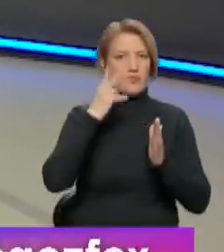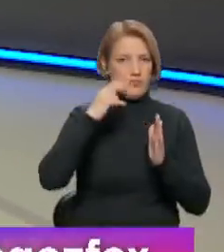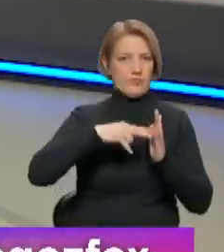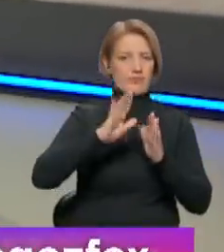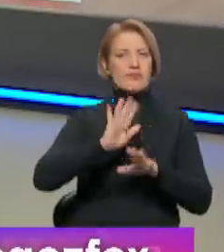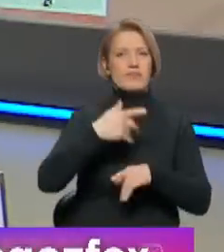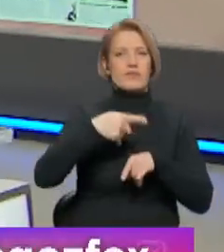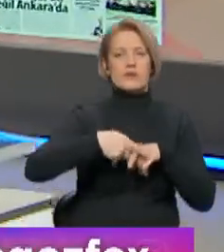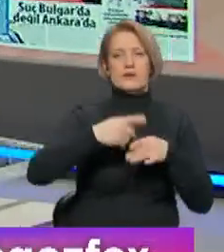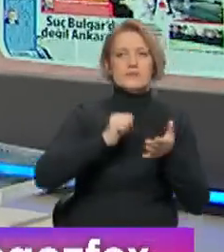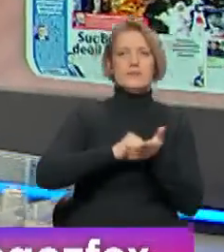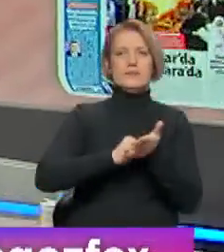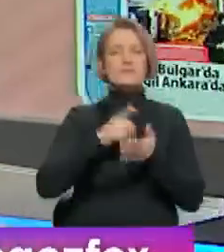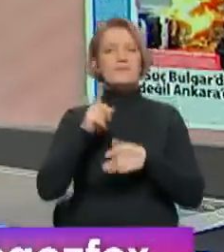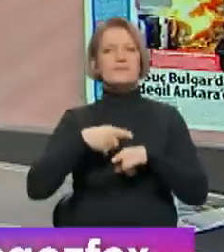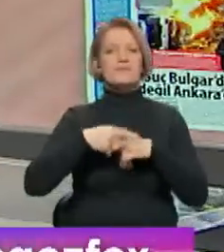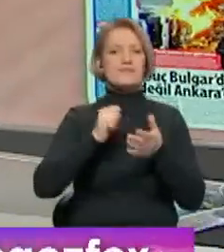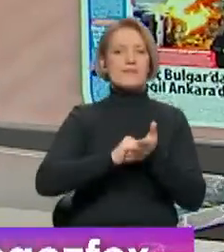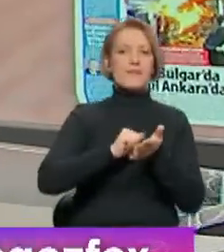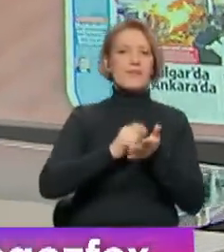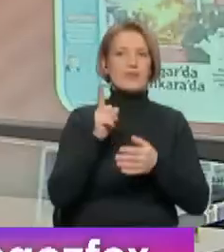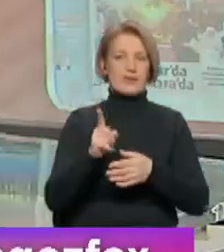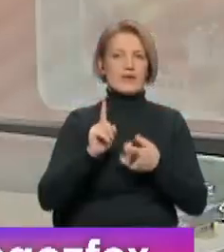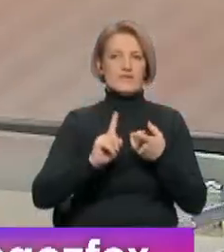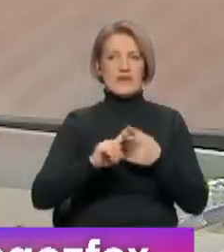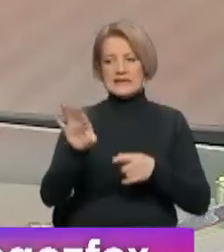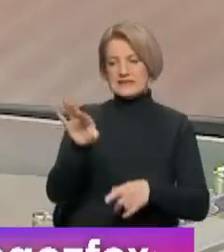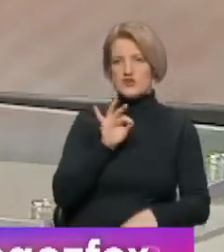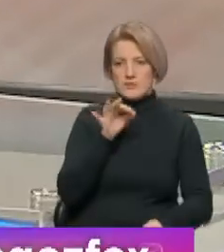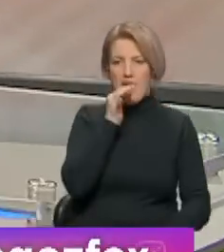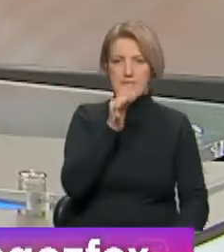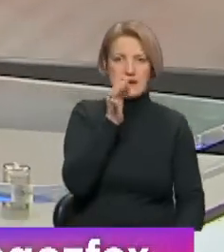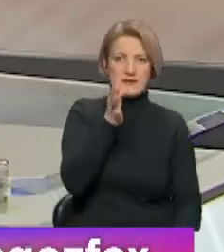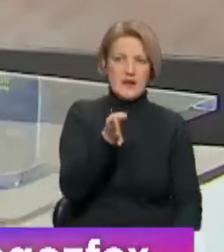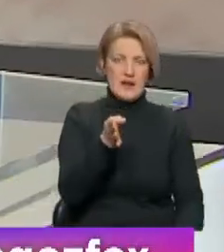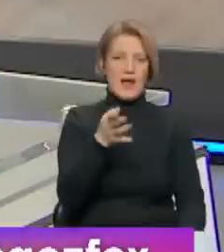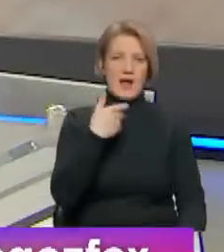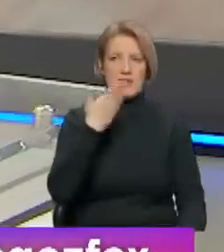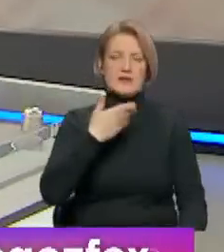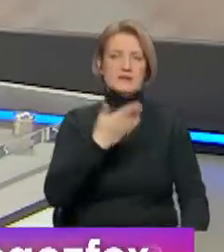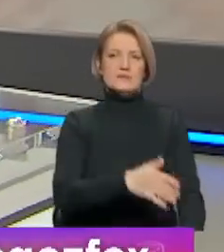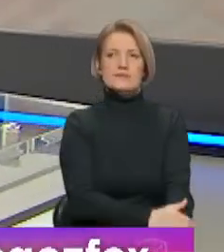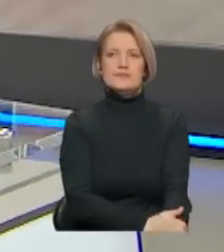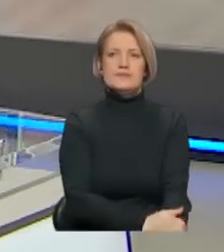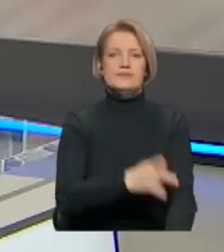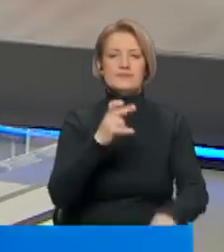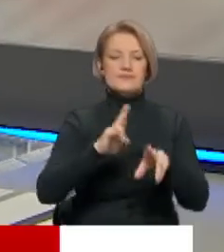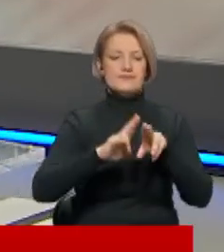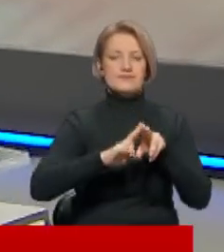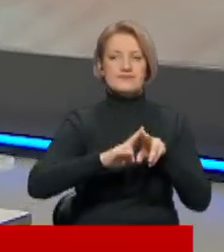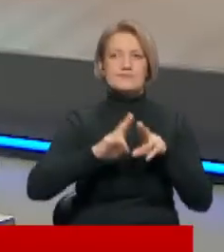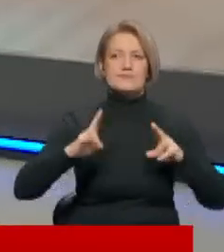sonra Hürriyet gazetesine gidelim Hürriyet Gazetesi ve seçtiğimiz haberi de hemen ekranlarınızda PKK